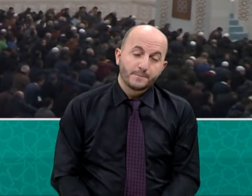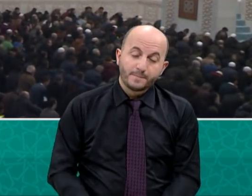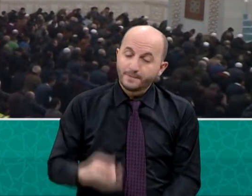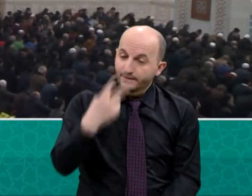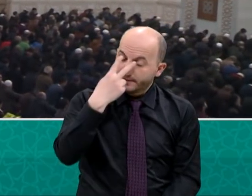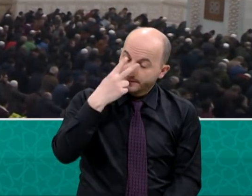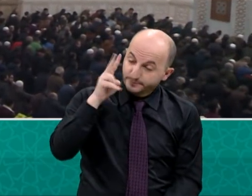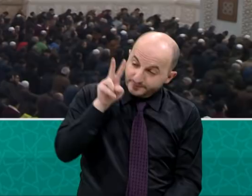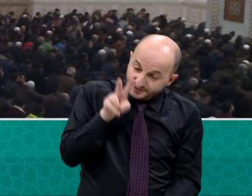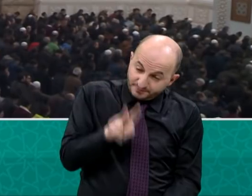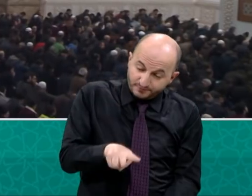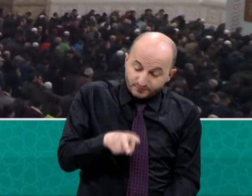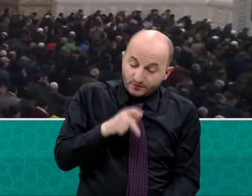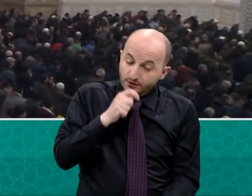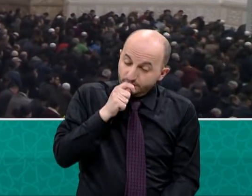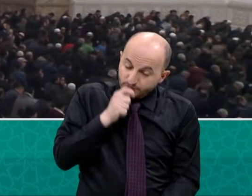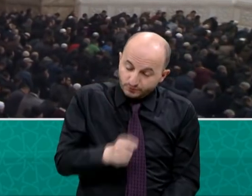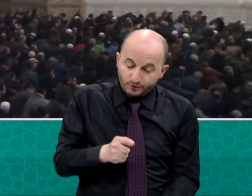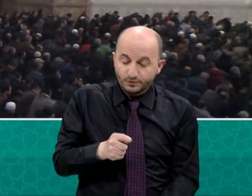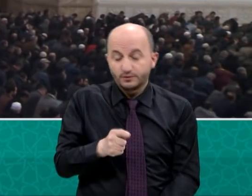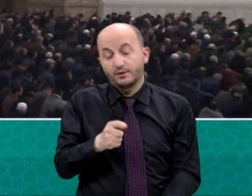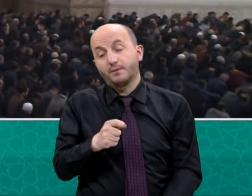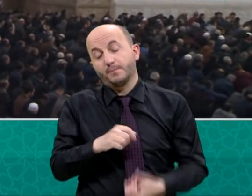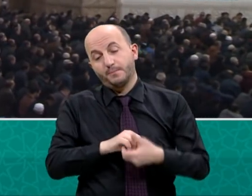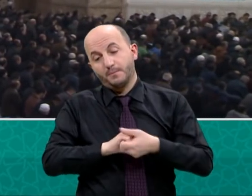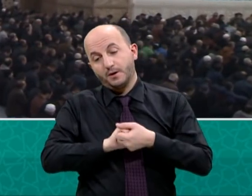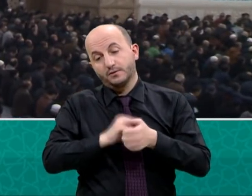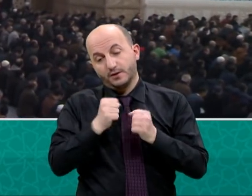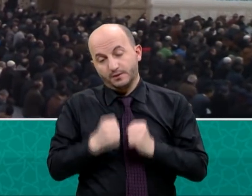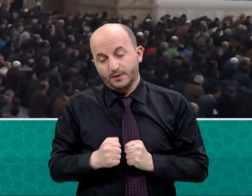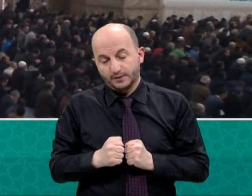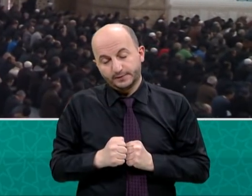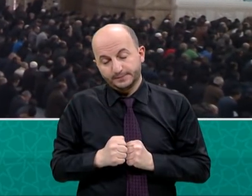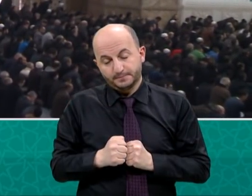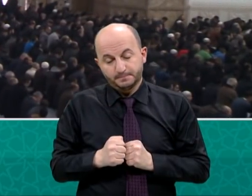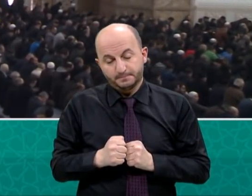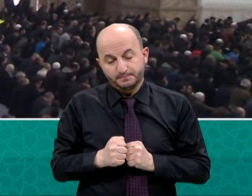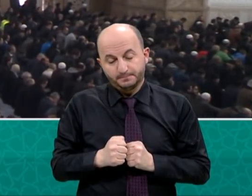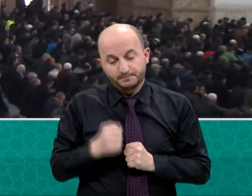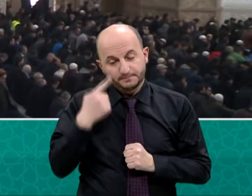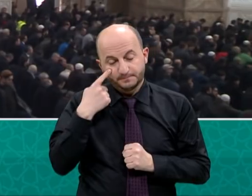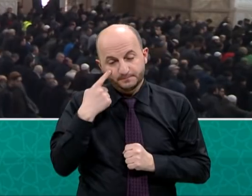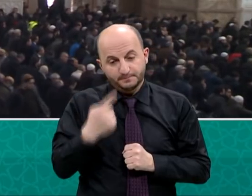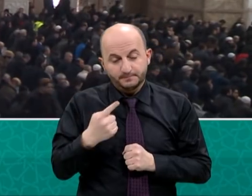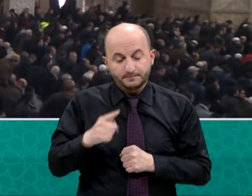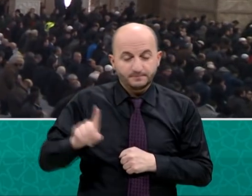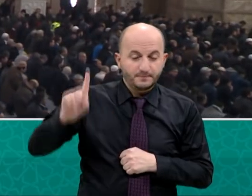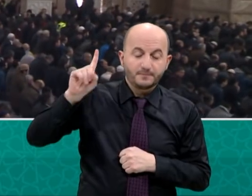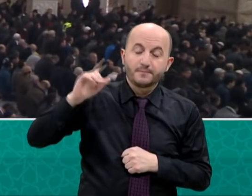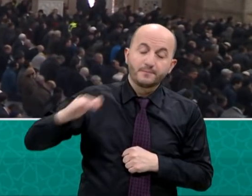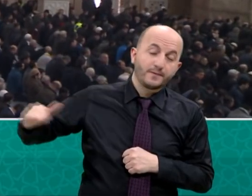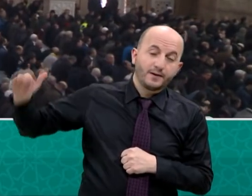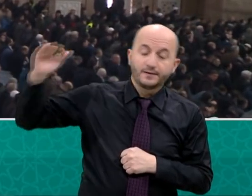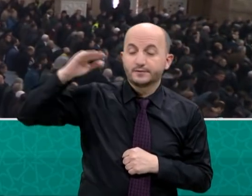Misaklarımıza, verdiğimiz sözlere sadık olmak. Bakınız, Allah-u Teala'nın bu